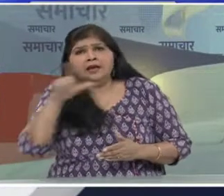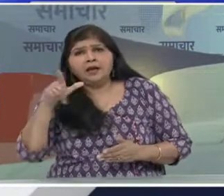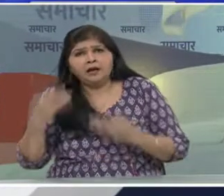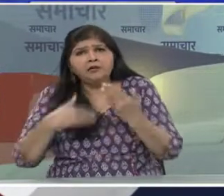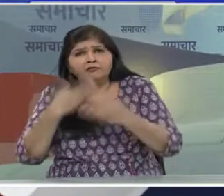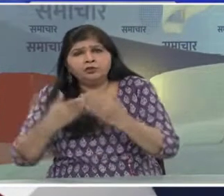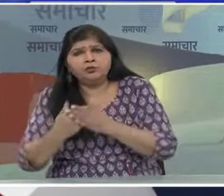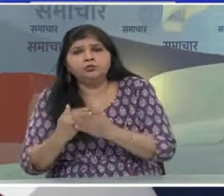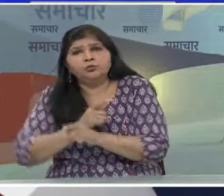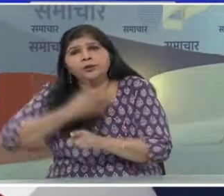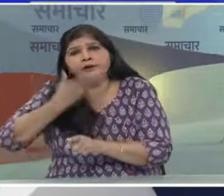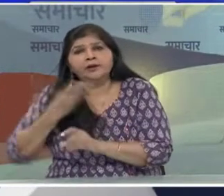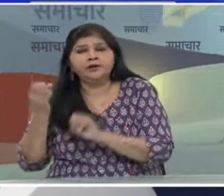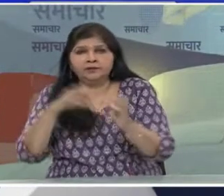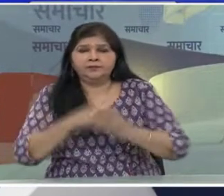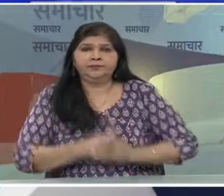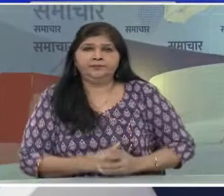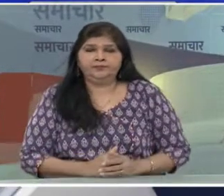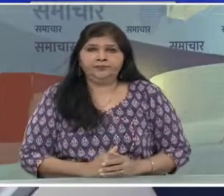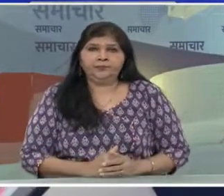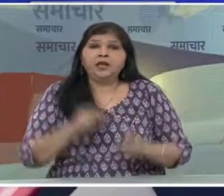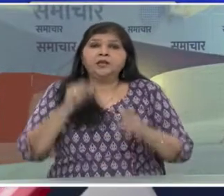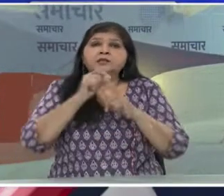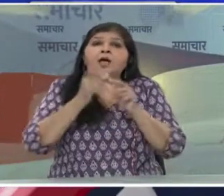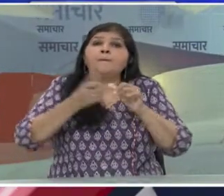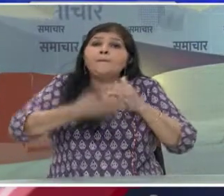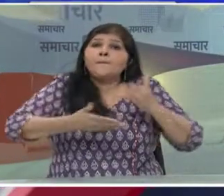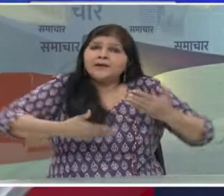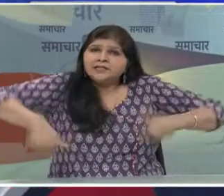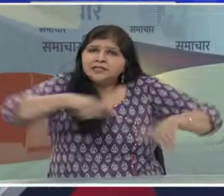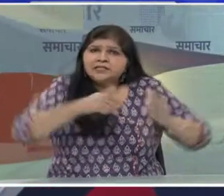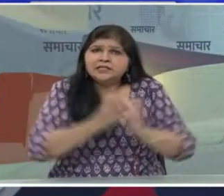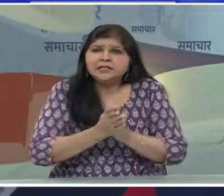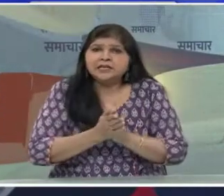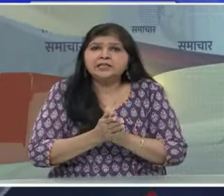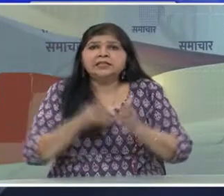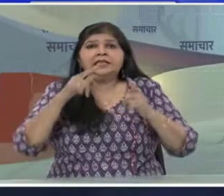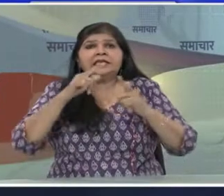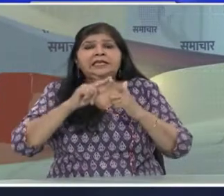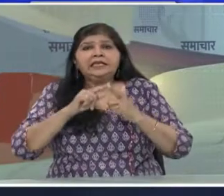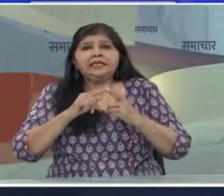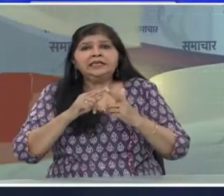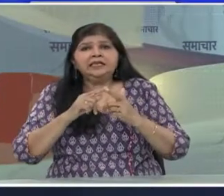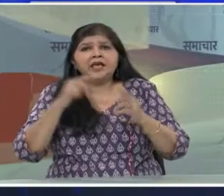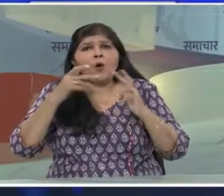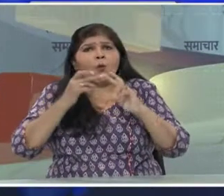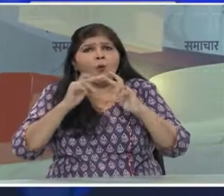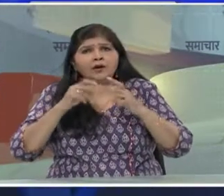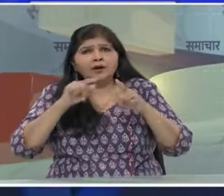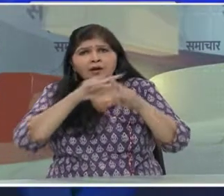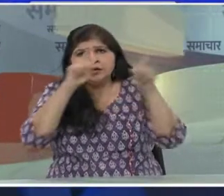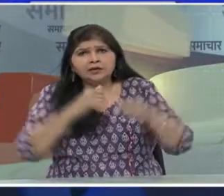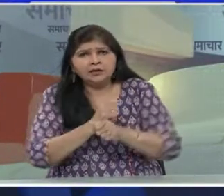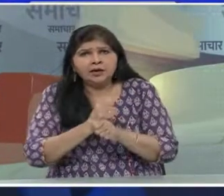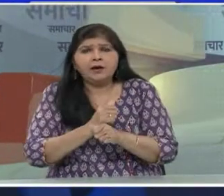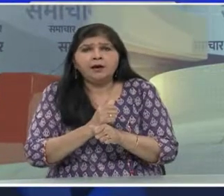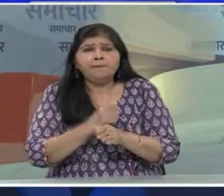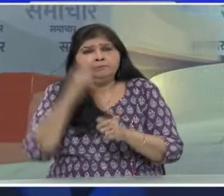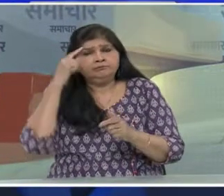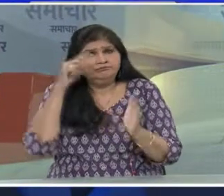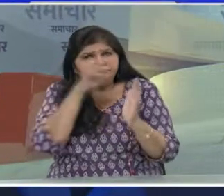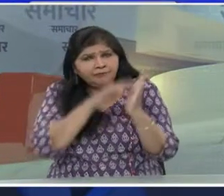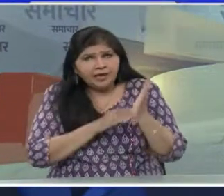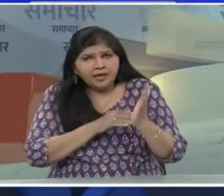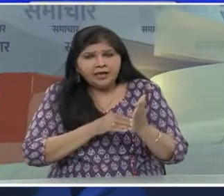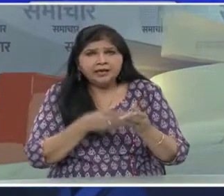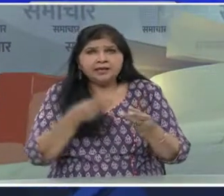आज पंचायतें ई ग्राम स्वराज एप्लीकेशन के माध्यम से प्लानिंग, बजटिंग, अकाउंटिंग, इक्विटी